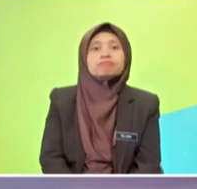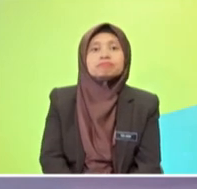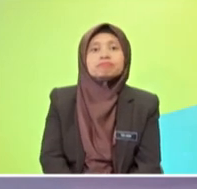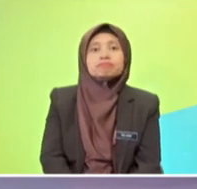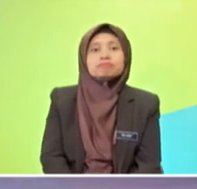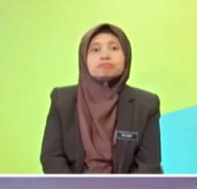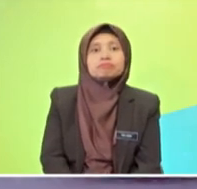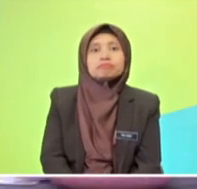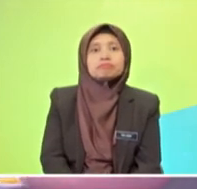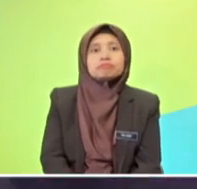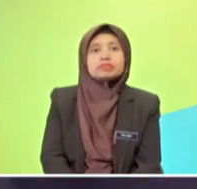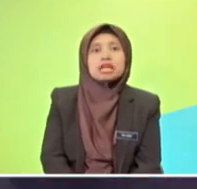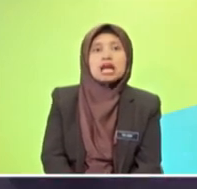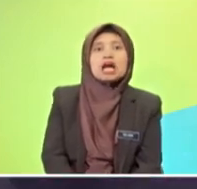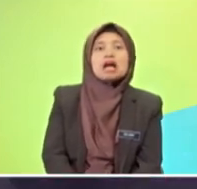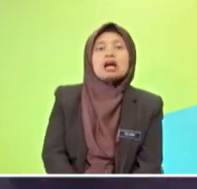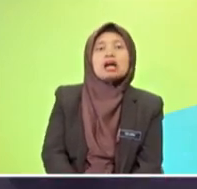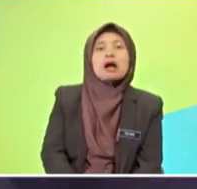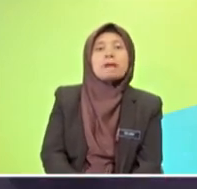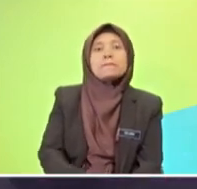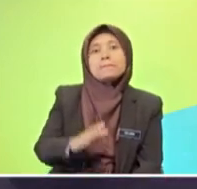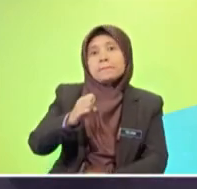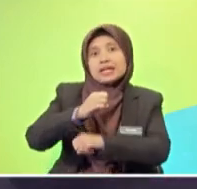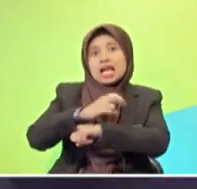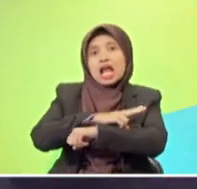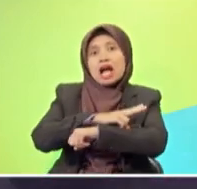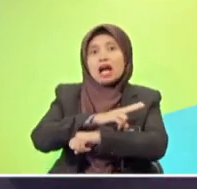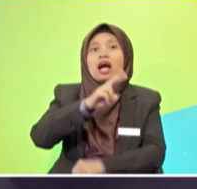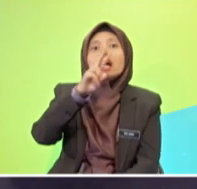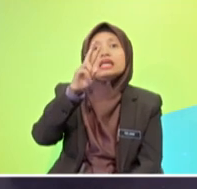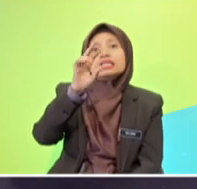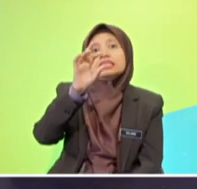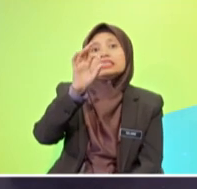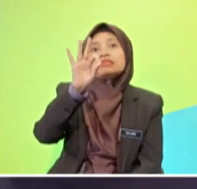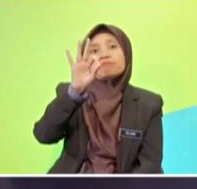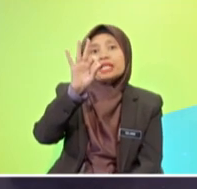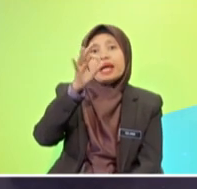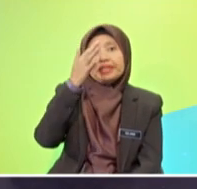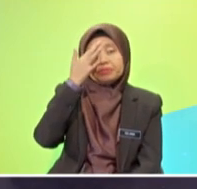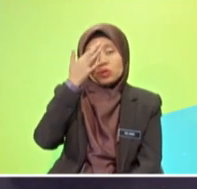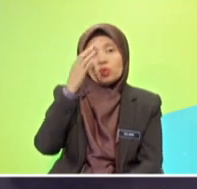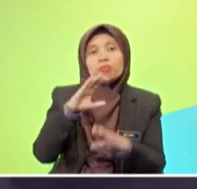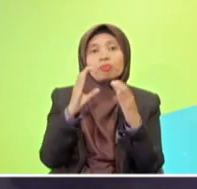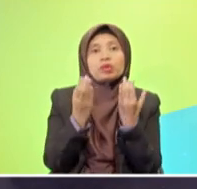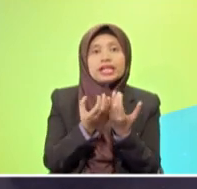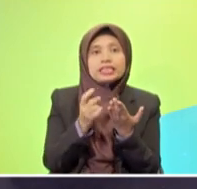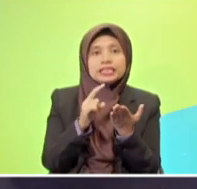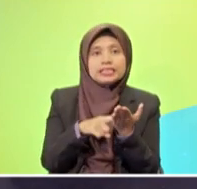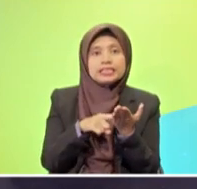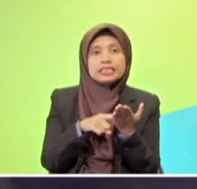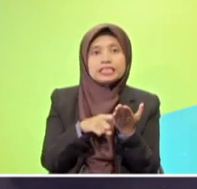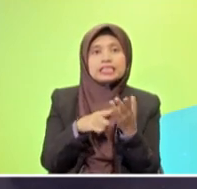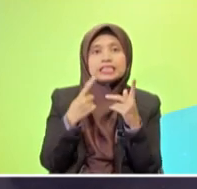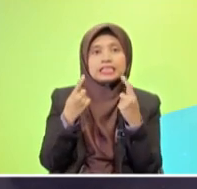8 9 untuk belalang ini kumpulan menangis kita punya